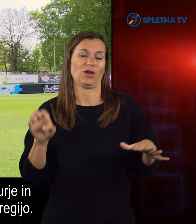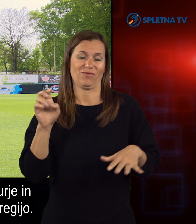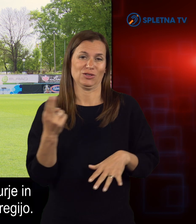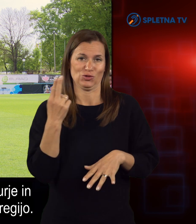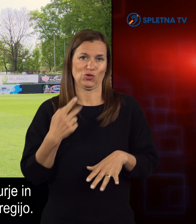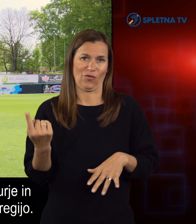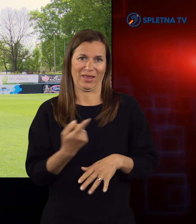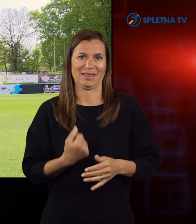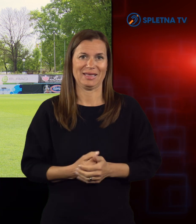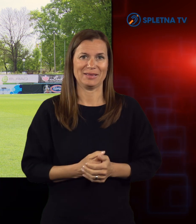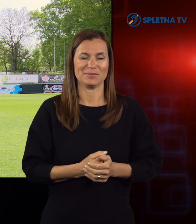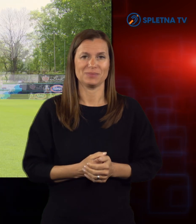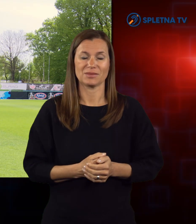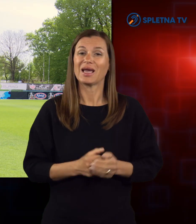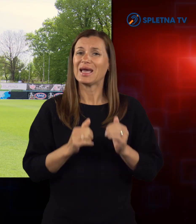v Sloveniji.